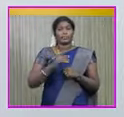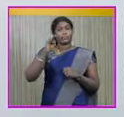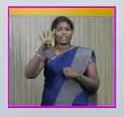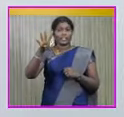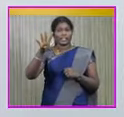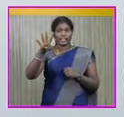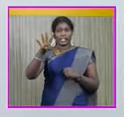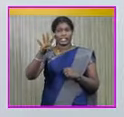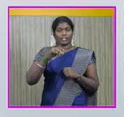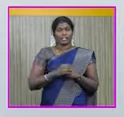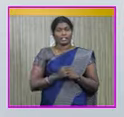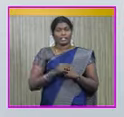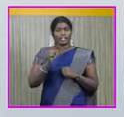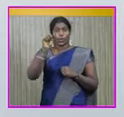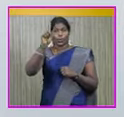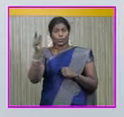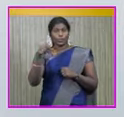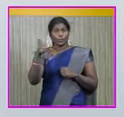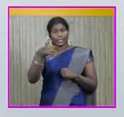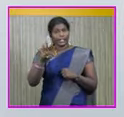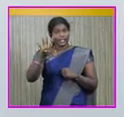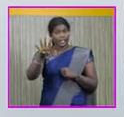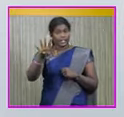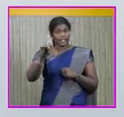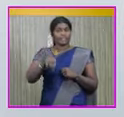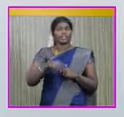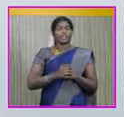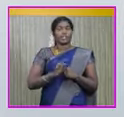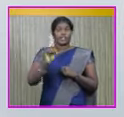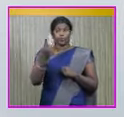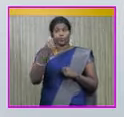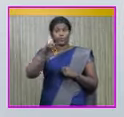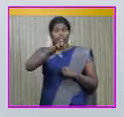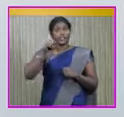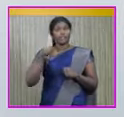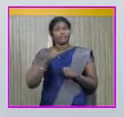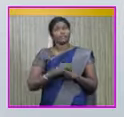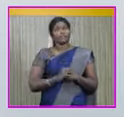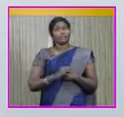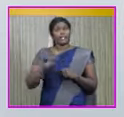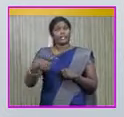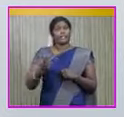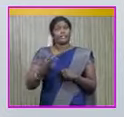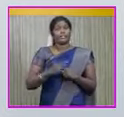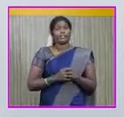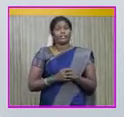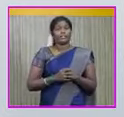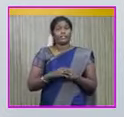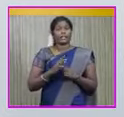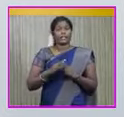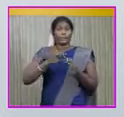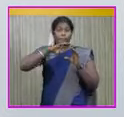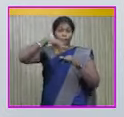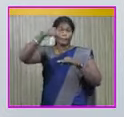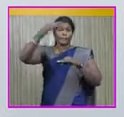நமக்கு 1/4 வந்திருக்கு. இதை 1 எடுத்துக்குவோம். அடுத்தது மேற்பக்கம் பார்க்கலாம்.